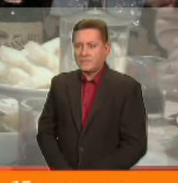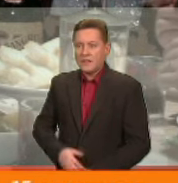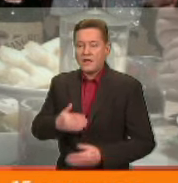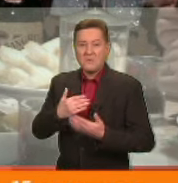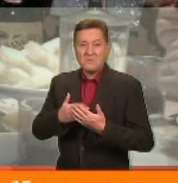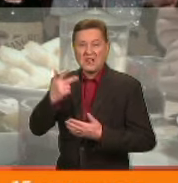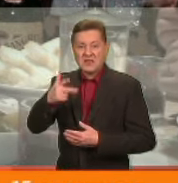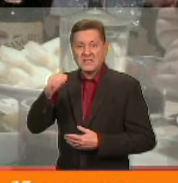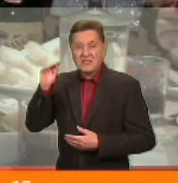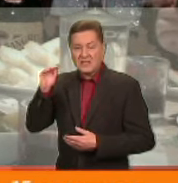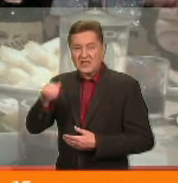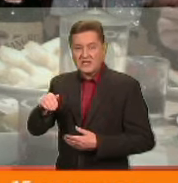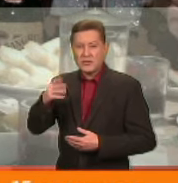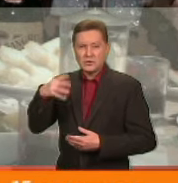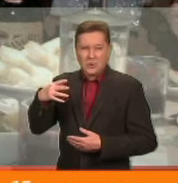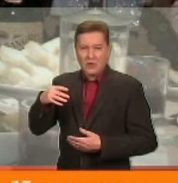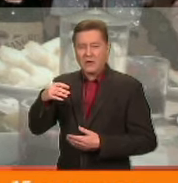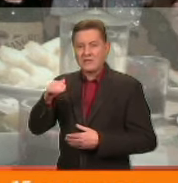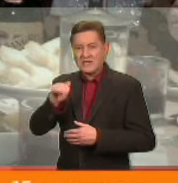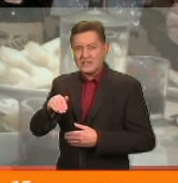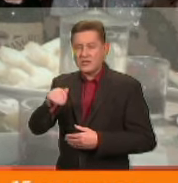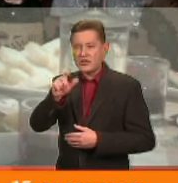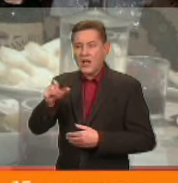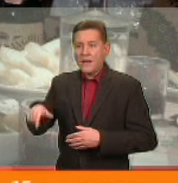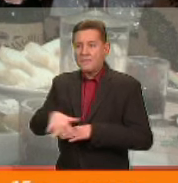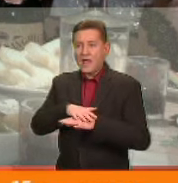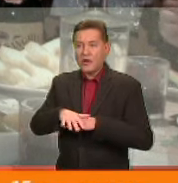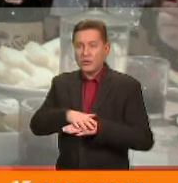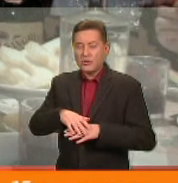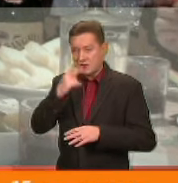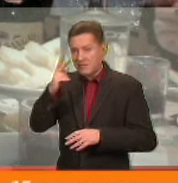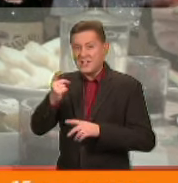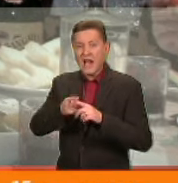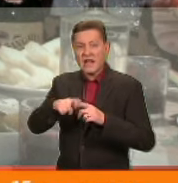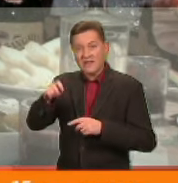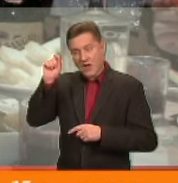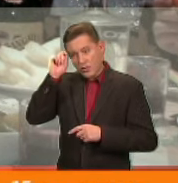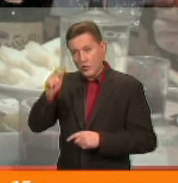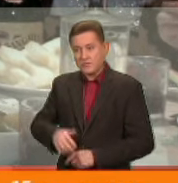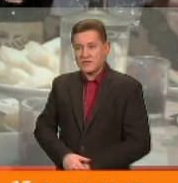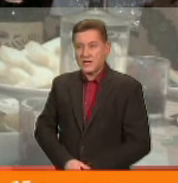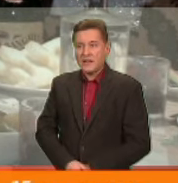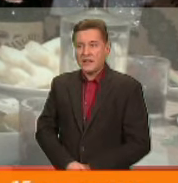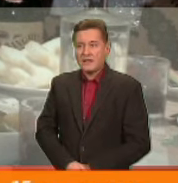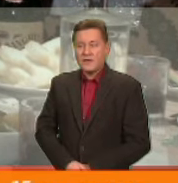1030-40 народу, все урут. Он говорит, смотри, как все прутся. Они прутся там, все